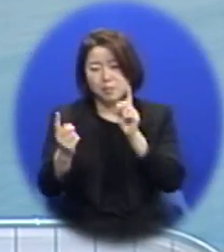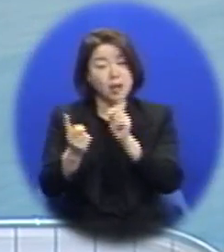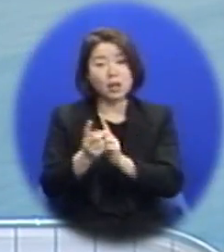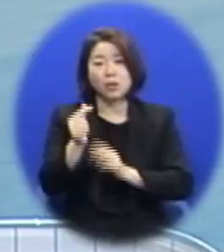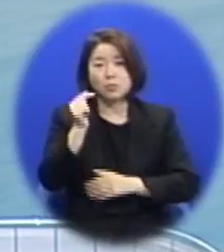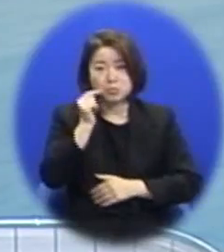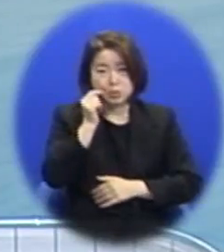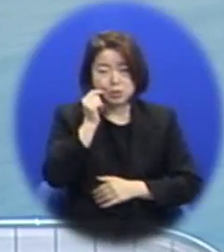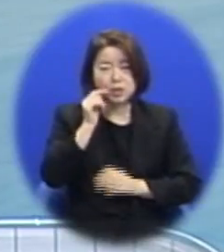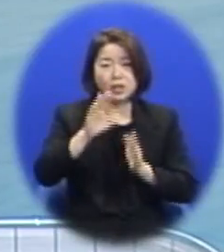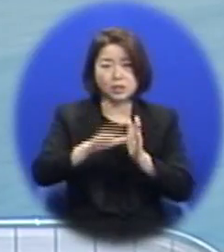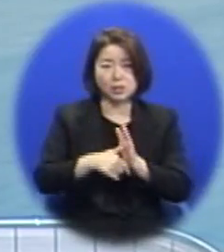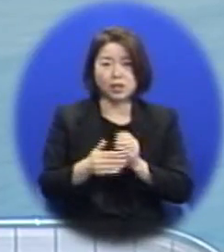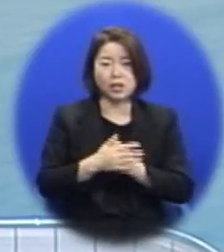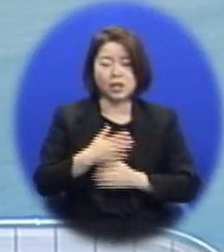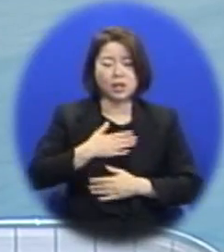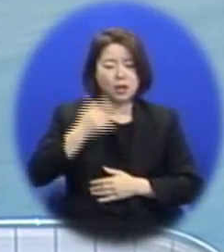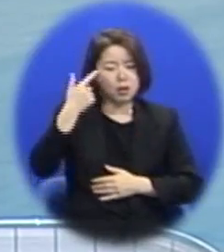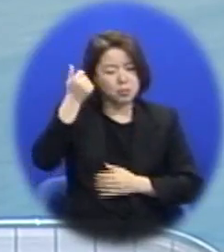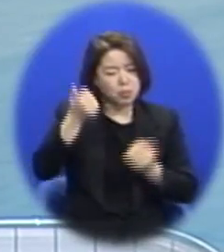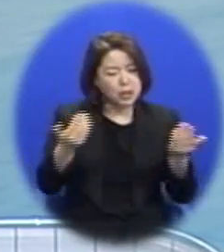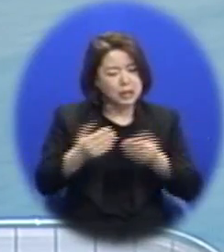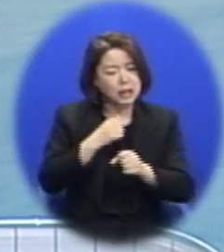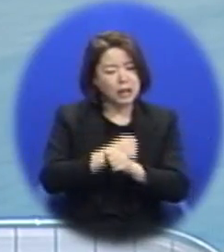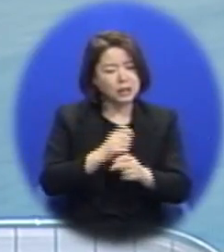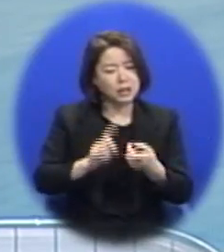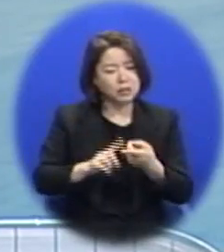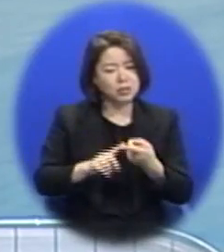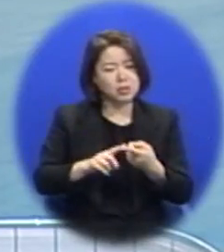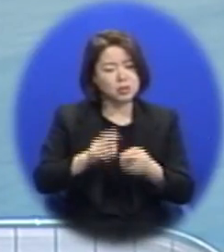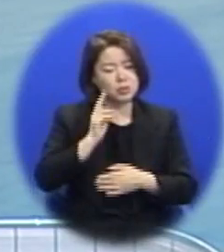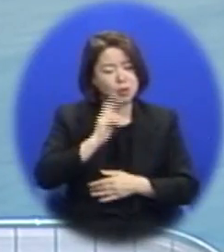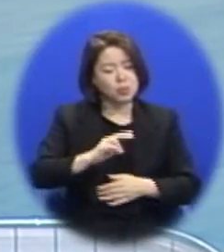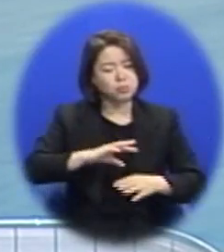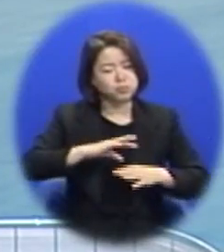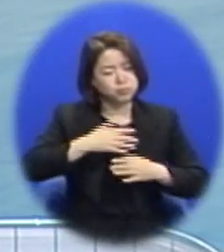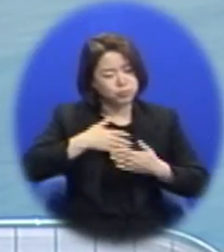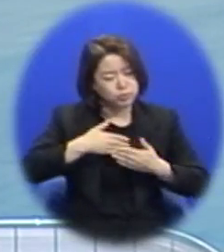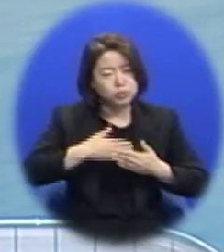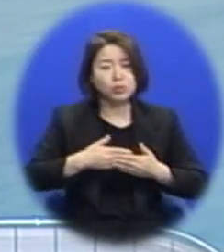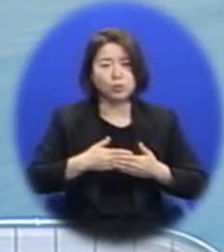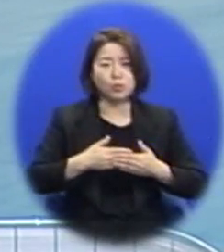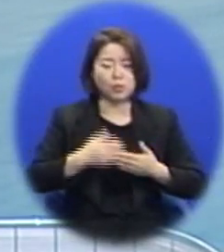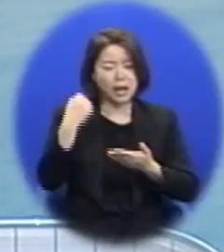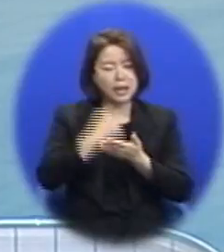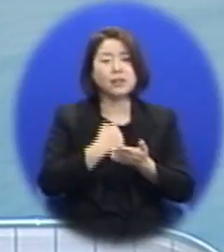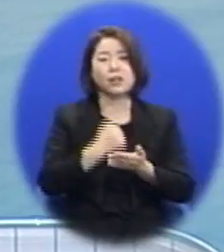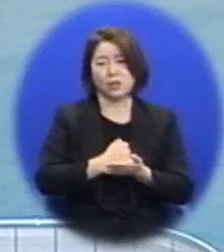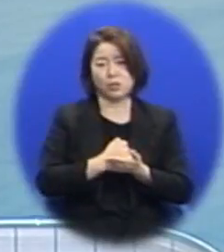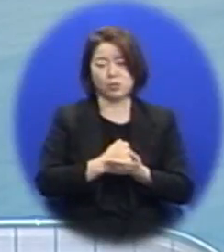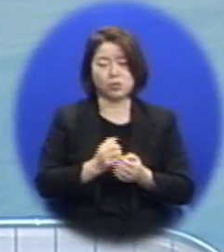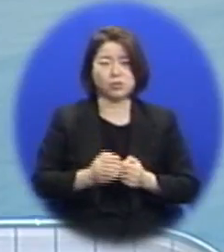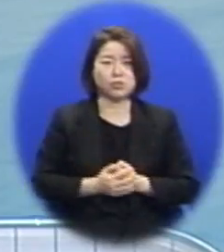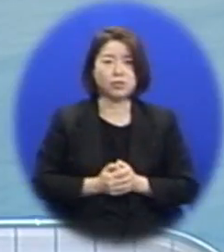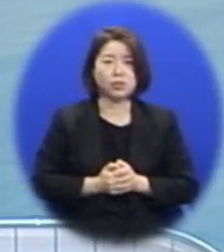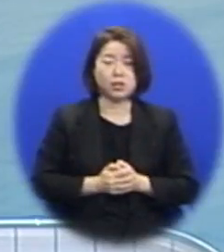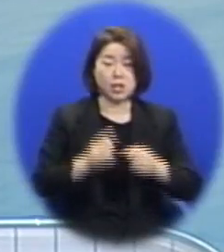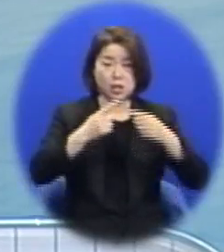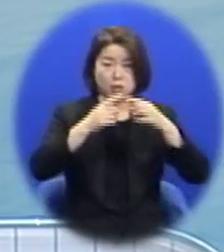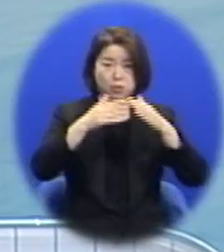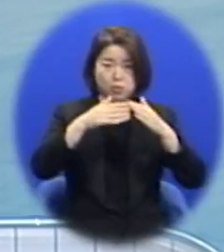내가 목회하고 있다는 것에 대해서 너무너무 두렵고 그리고 안타까웠습니다.